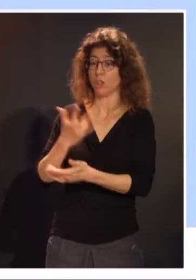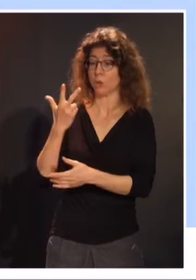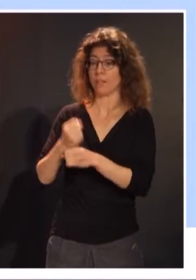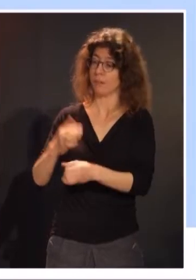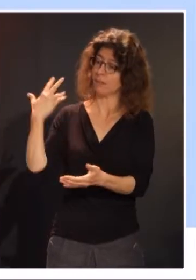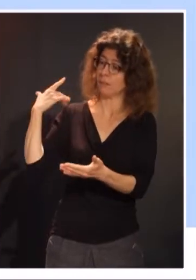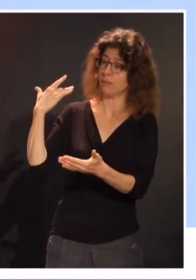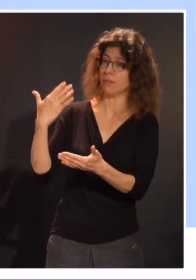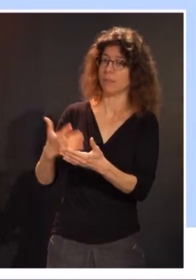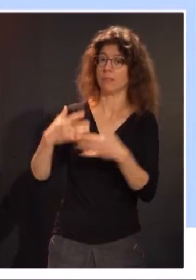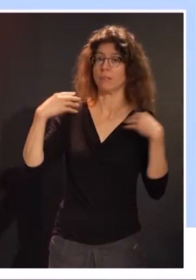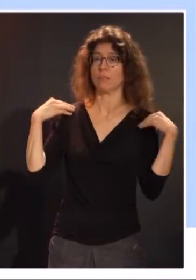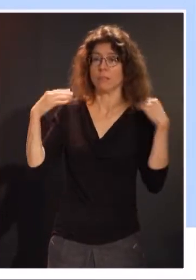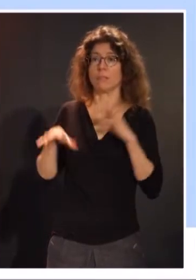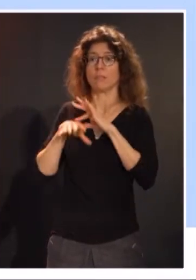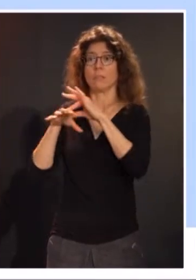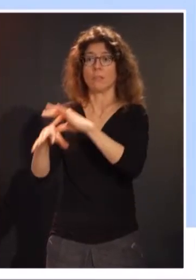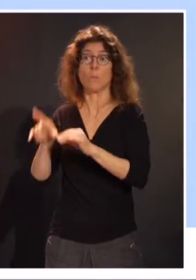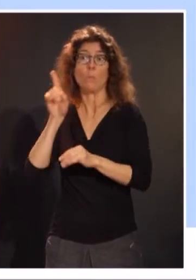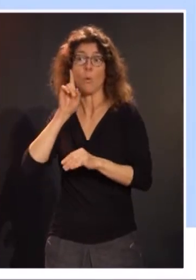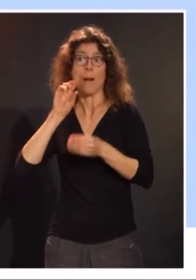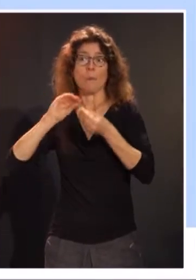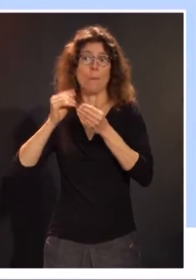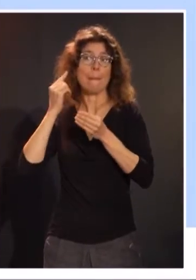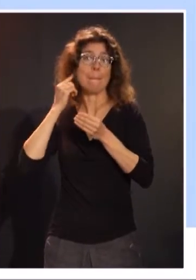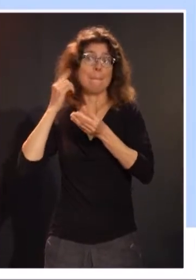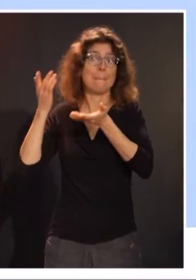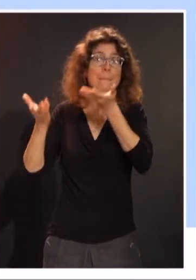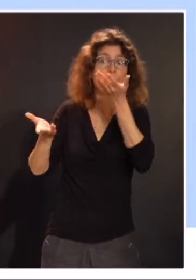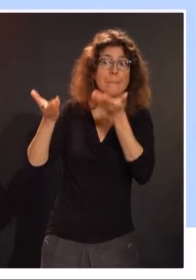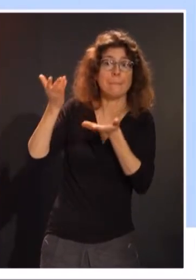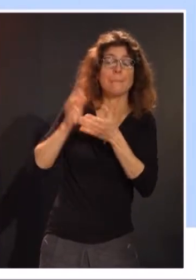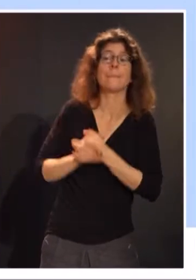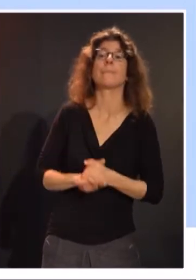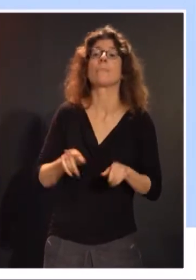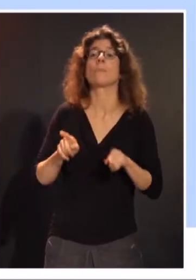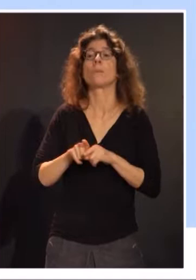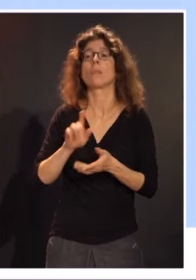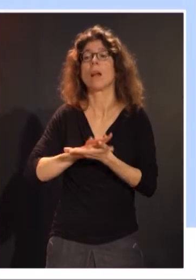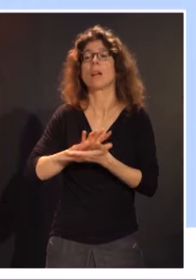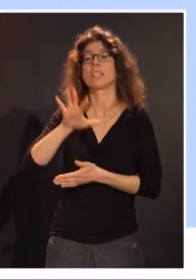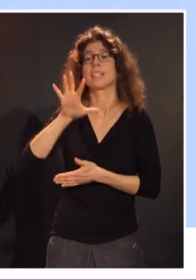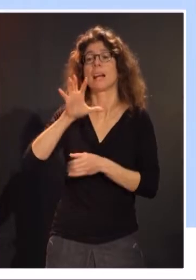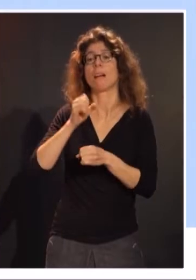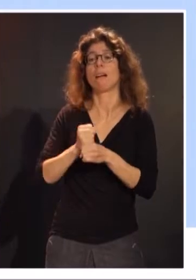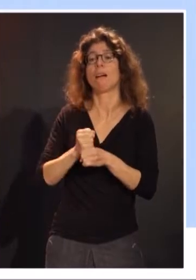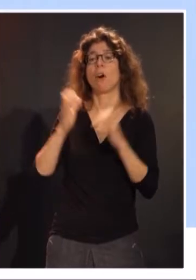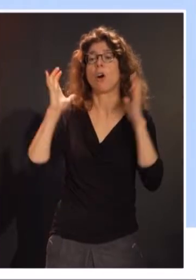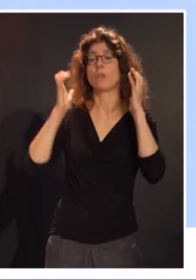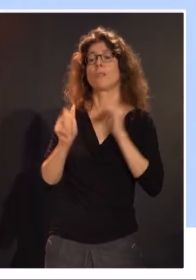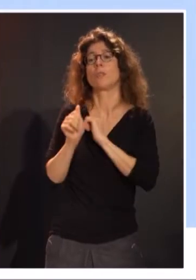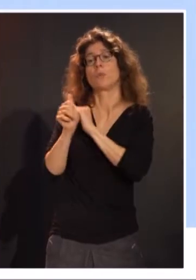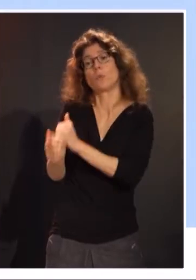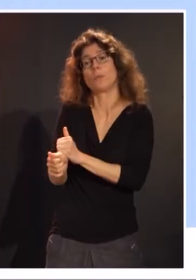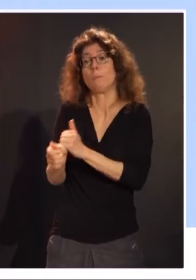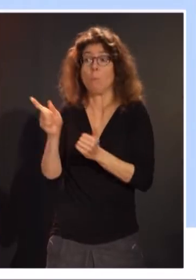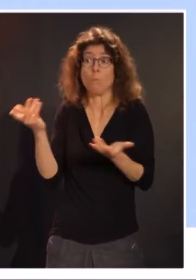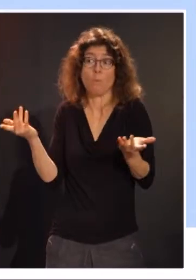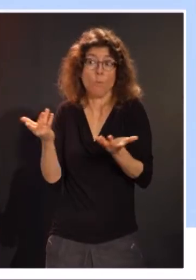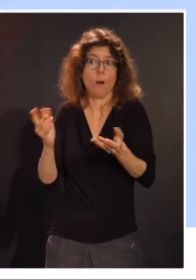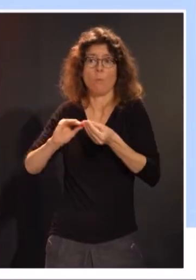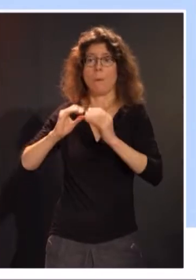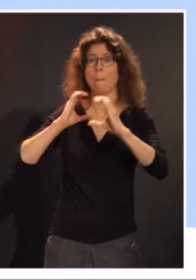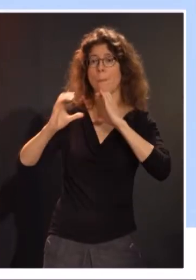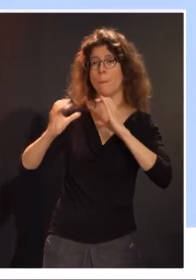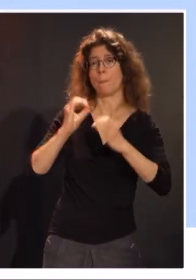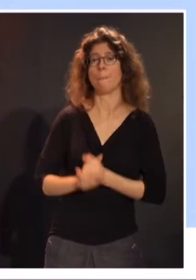pour des troubles vestibulaires. Il a un suivi orthophonique depuis l'âge de 5 ans pour des difficultés de communication. Et il